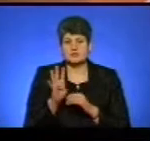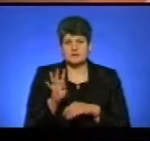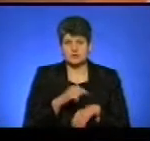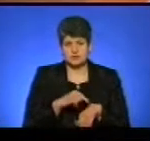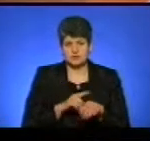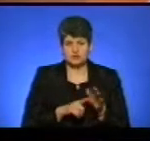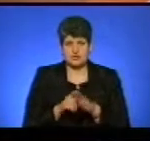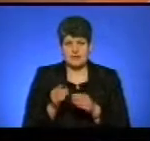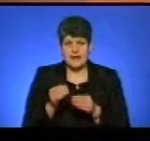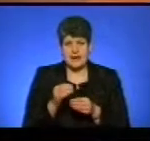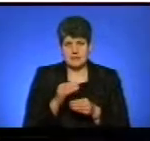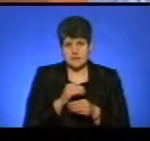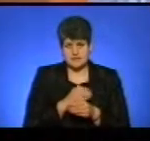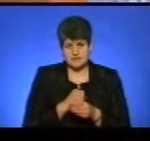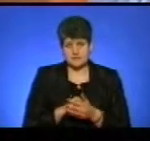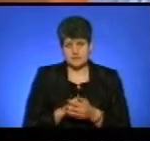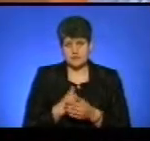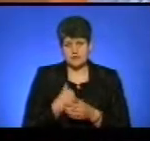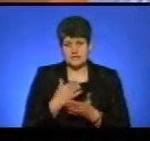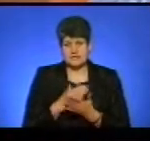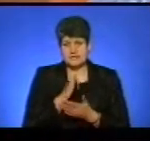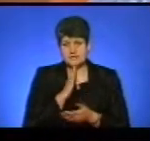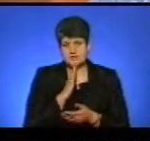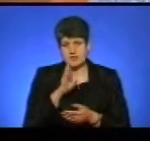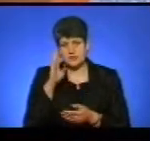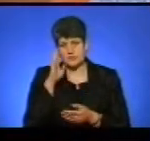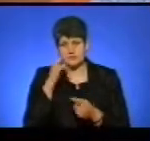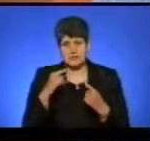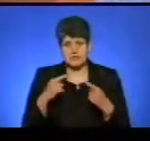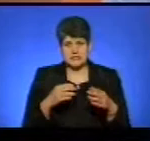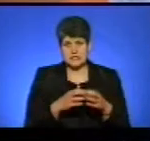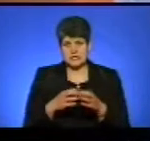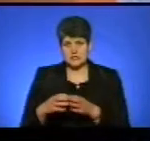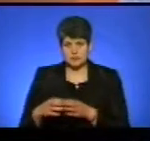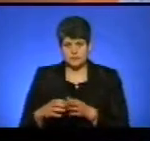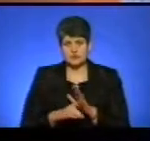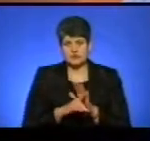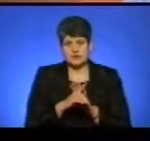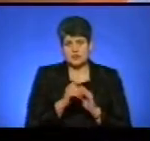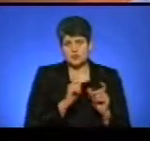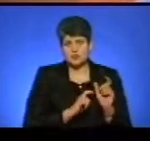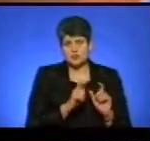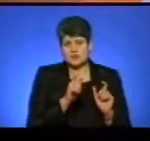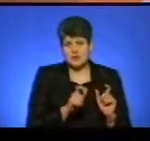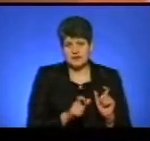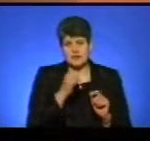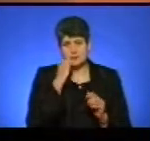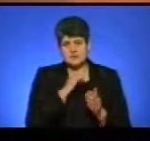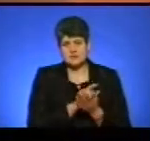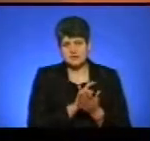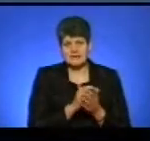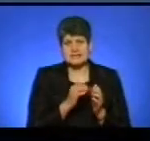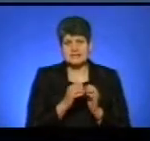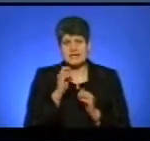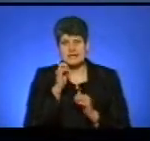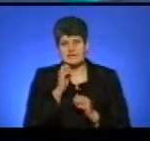4-ї години почалося ліплення вареників. У нас є дівчата і хлопці різної категорії, починаючи від студентів, і пенсіонери, і середній